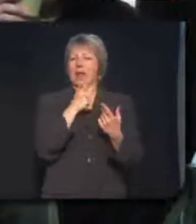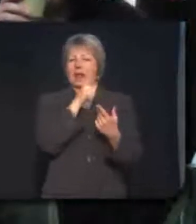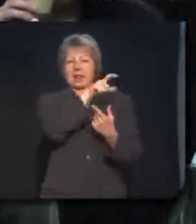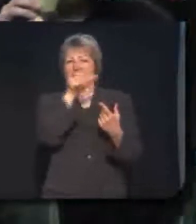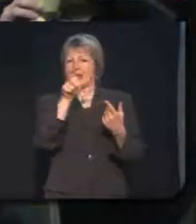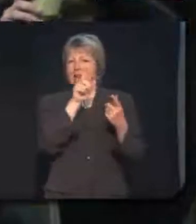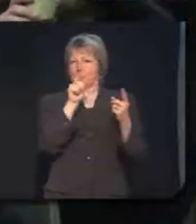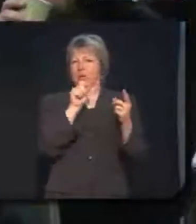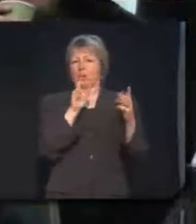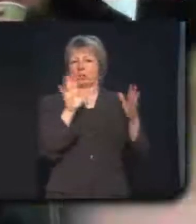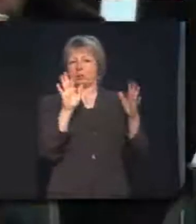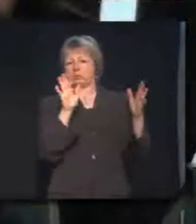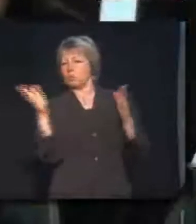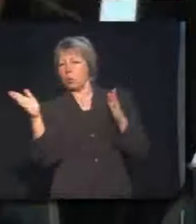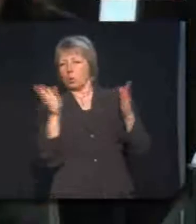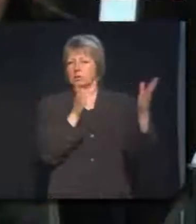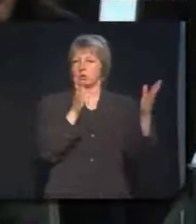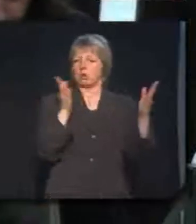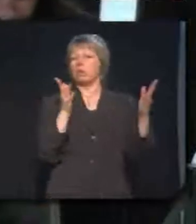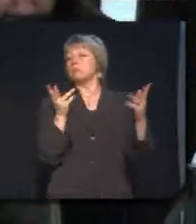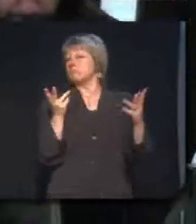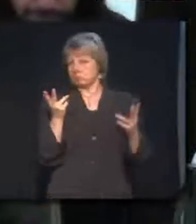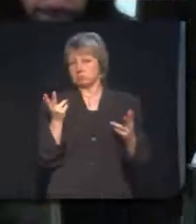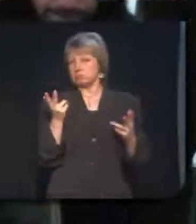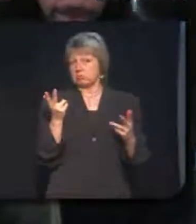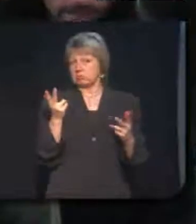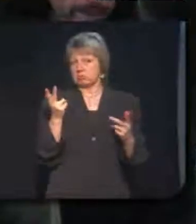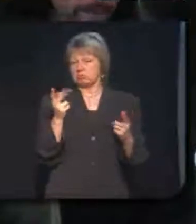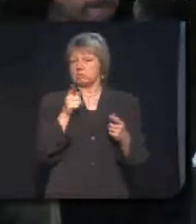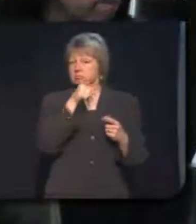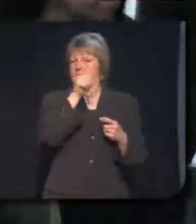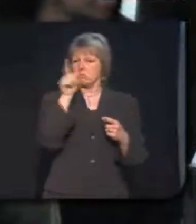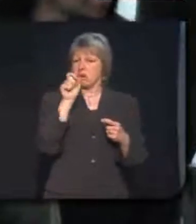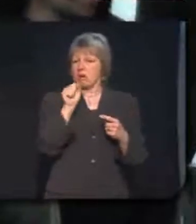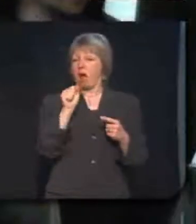Vorständen begrüßt wird genitalverstümmelt